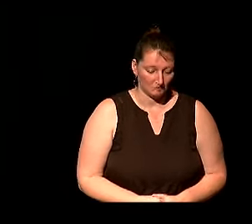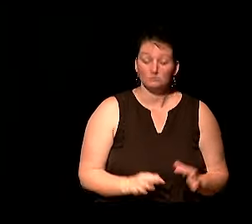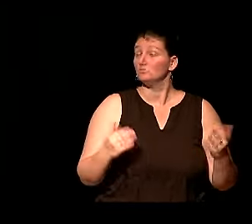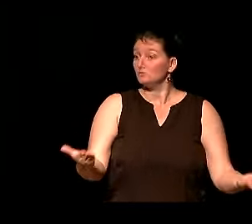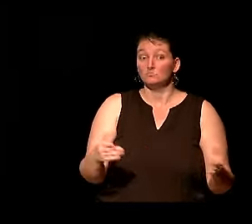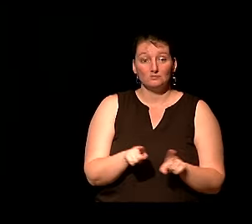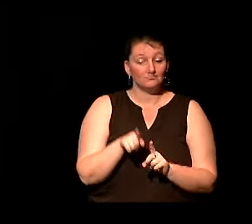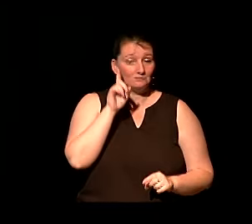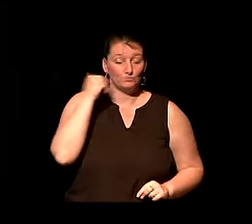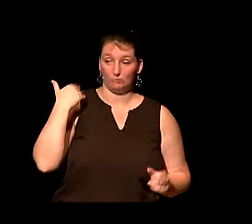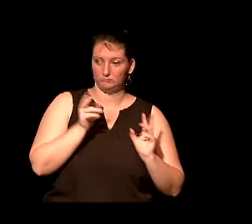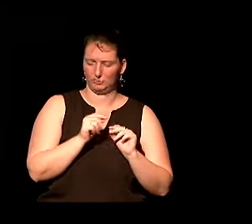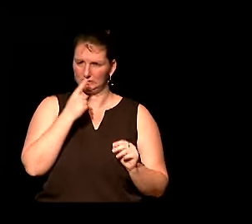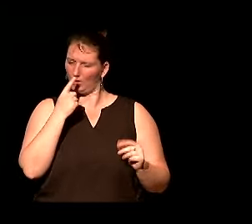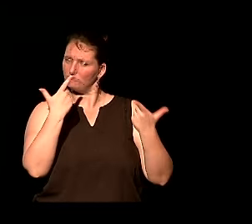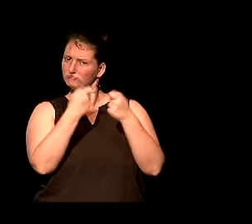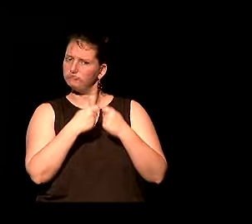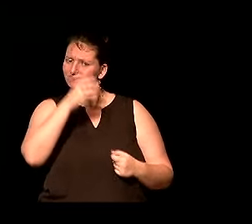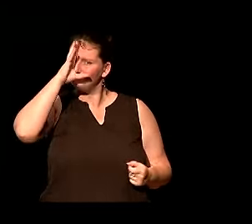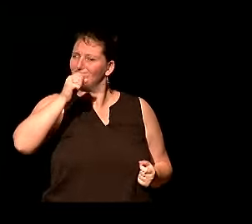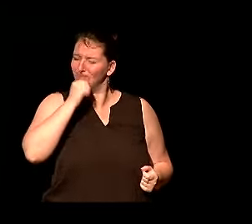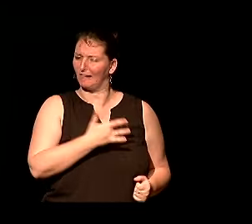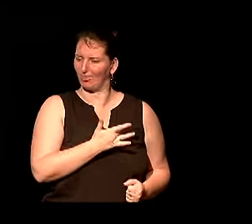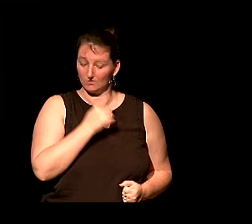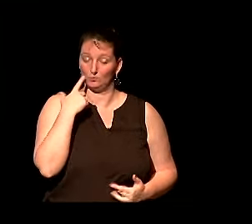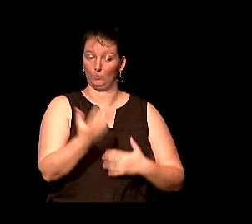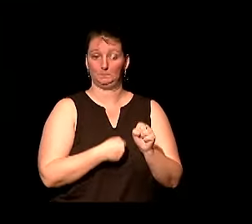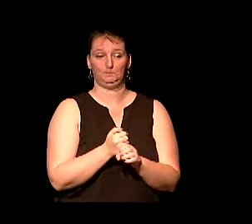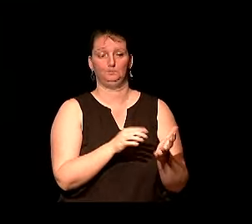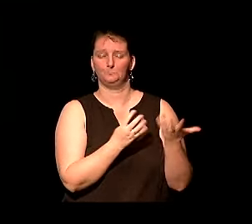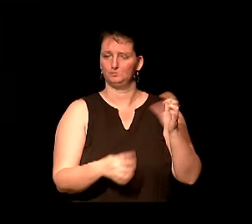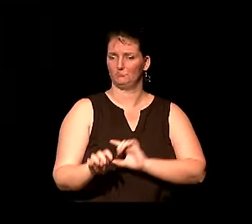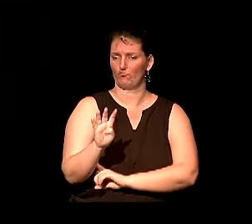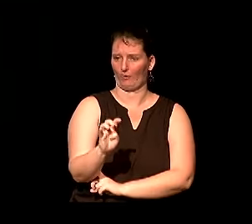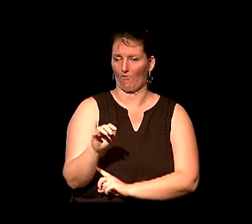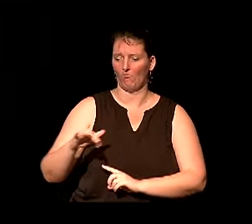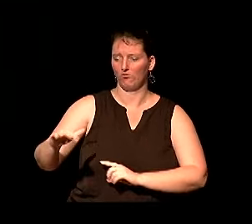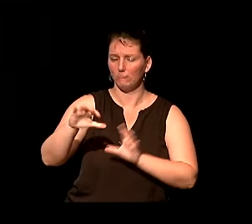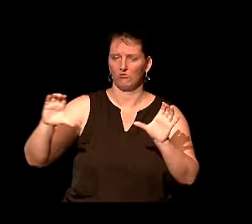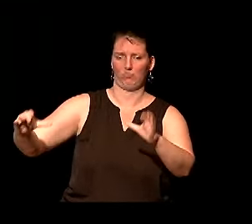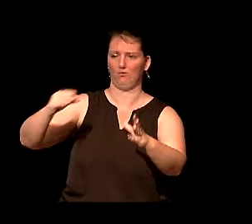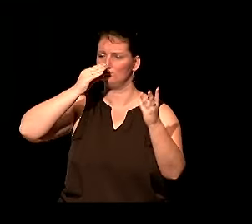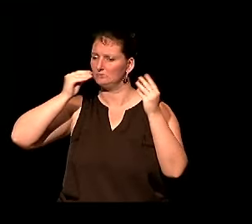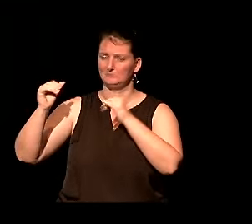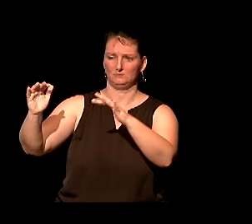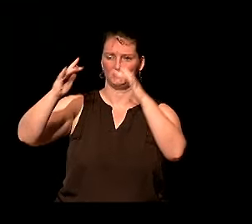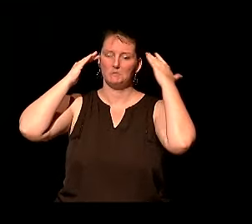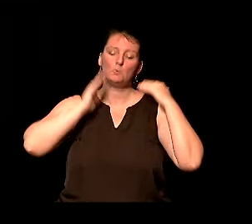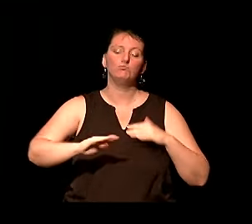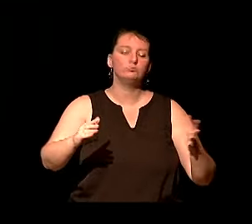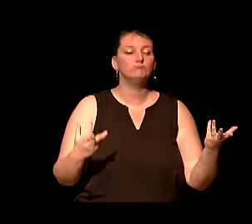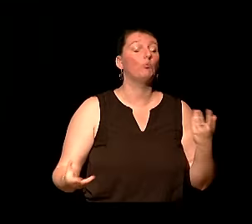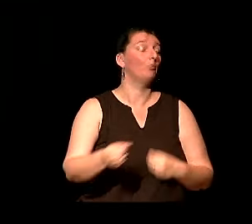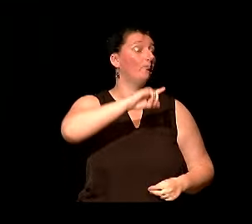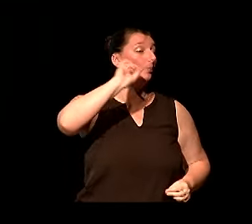de ces coïncidences en quelque sorte, c'est que dans les années 40, l'impressionnisme n'est pas uniquement une culture populaire, mais que dans le milieu du